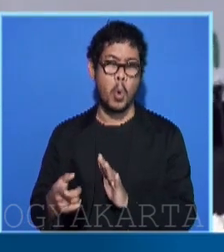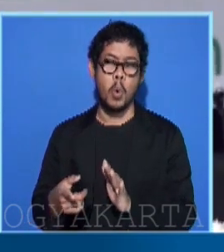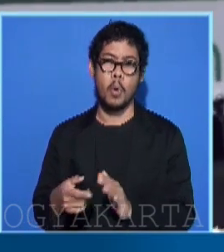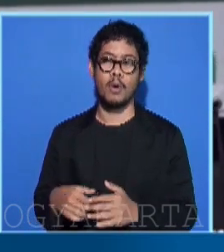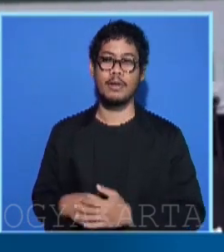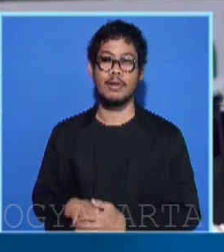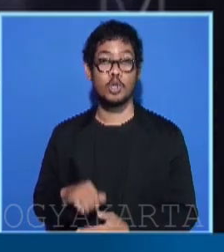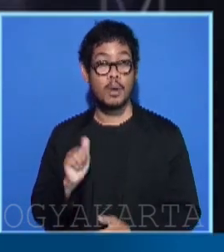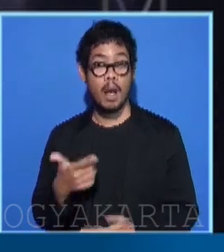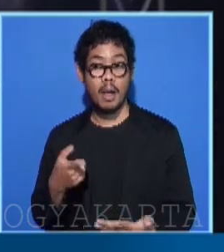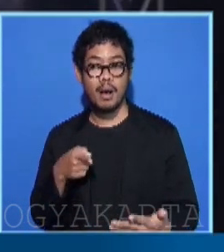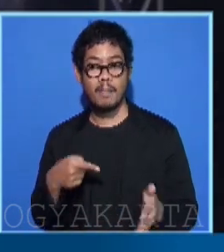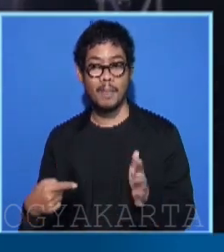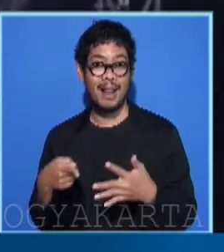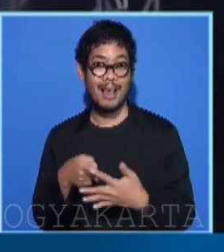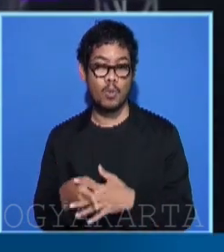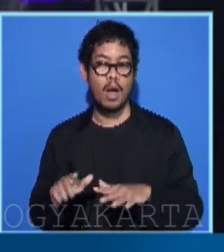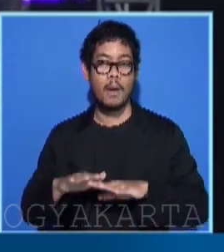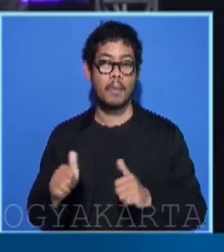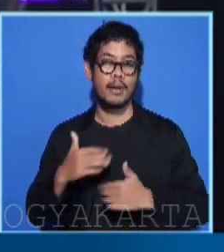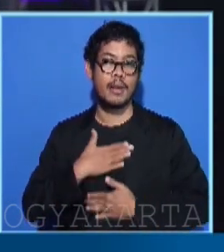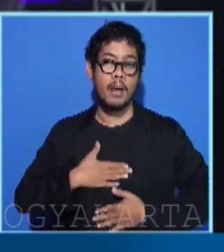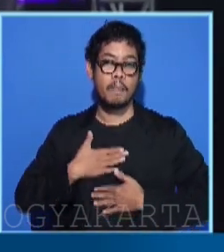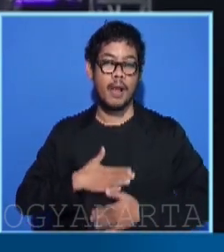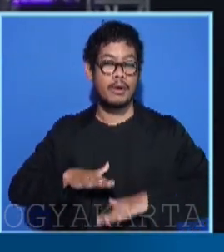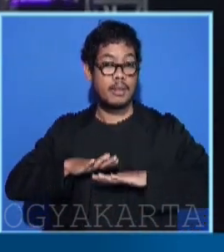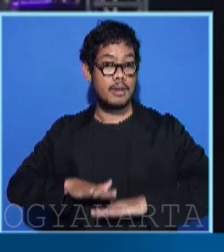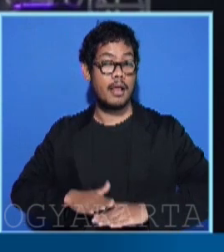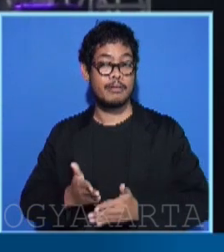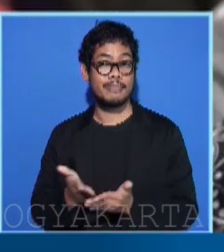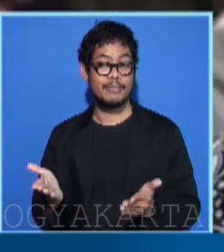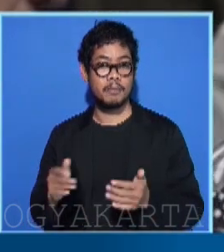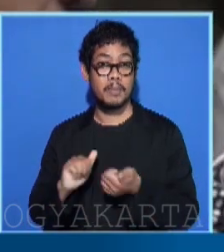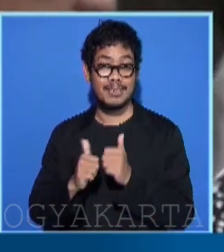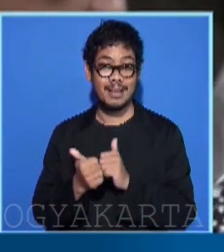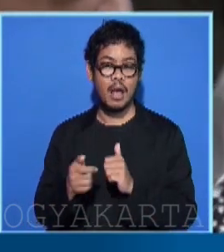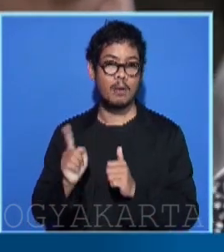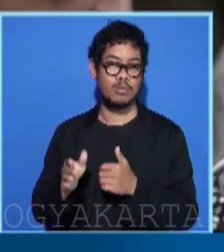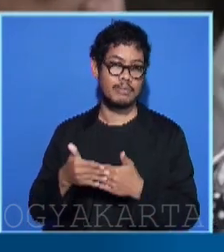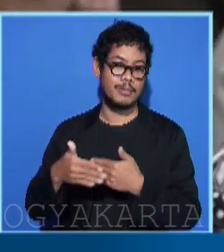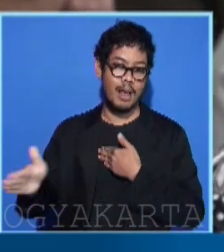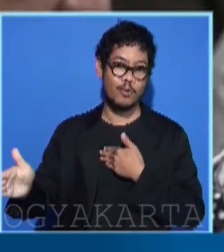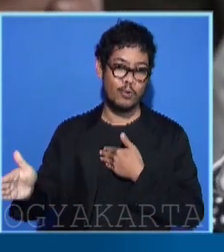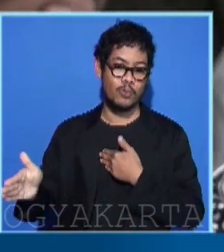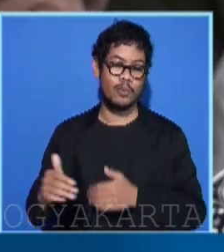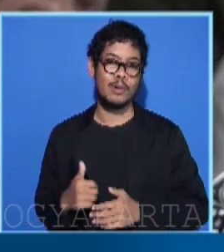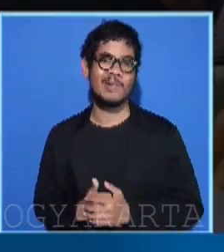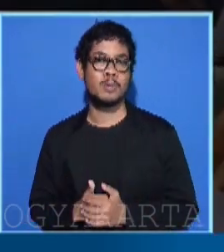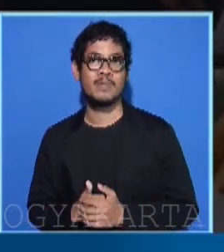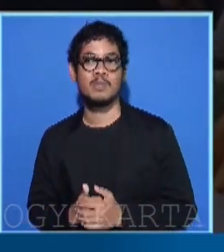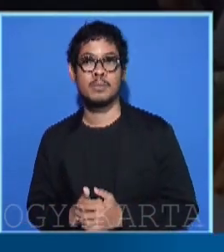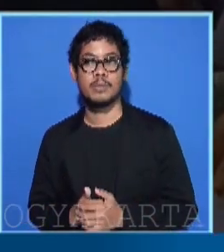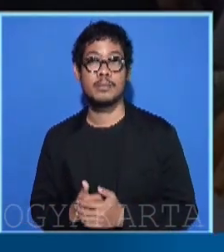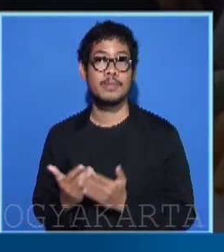nanti bisa berjalan aman nyaman dan damai jauh dari konflik di tengah masyarakat untuk itu dalam gelaran pengajian